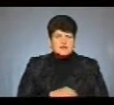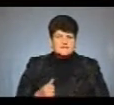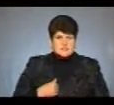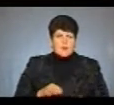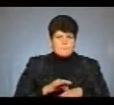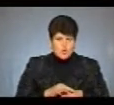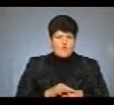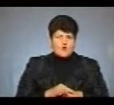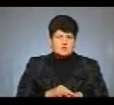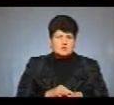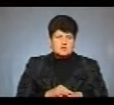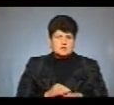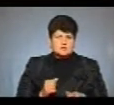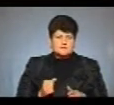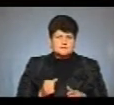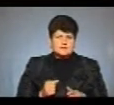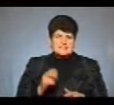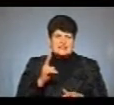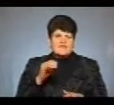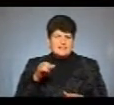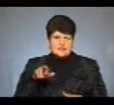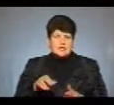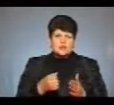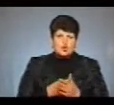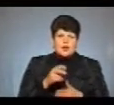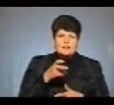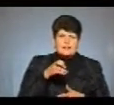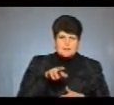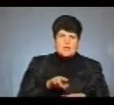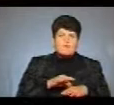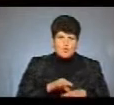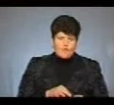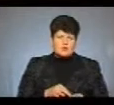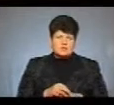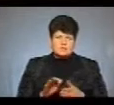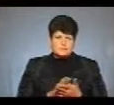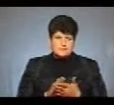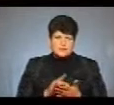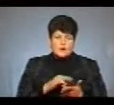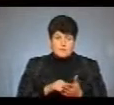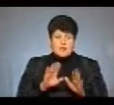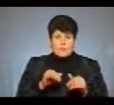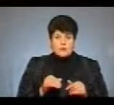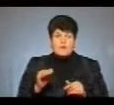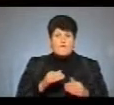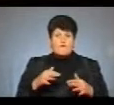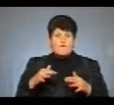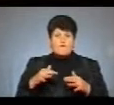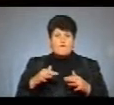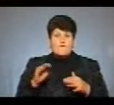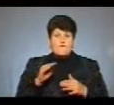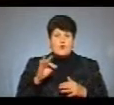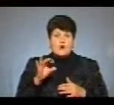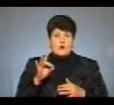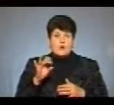сапери проводили з квітня по липень, проводили розмінування міста. Потім з відходом фронту цей процес вже